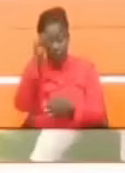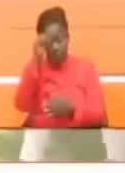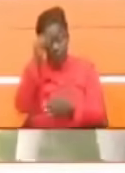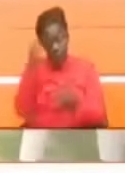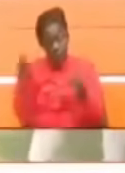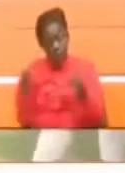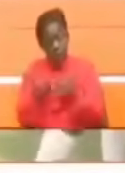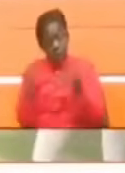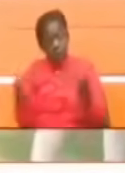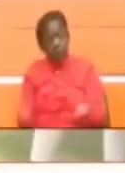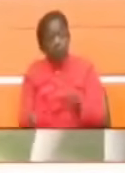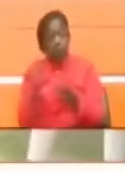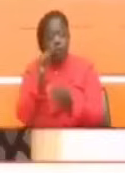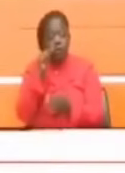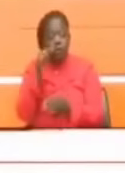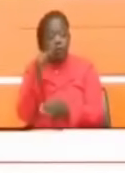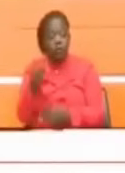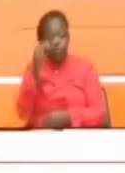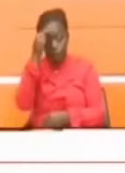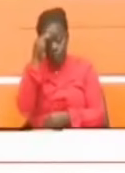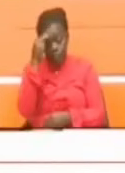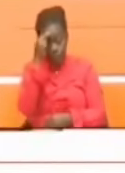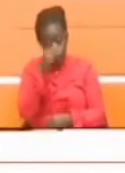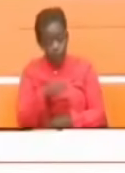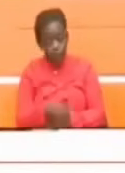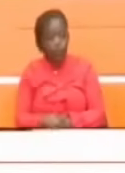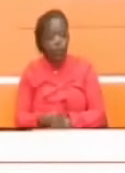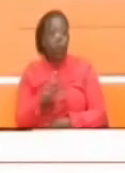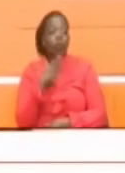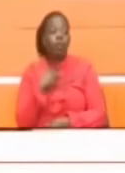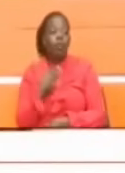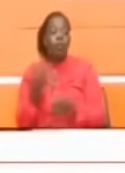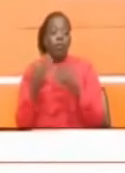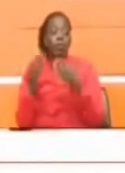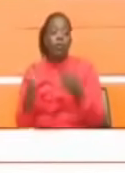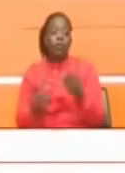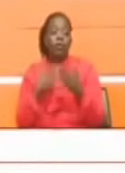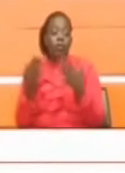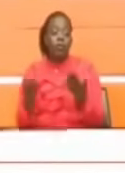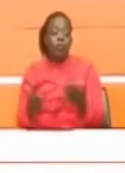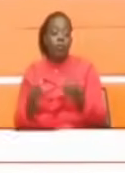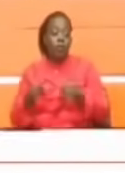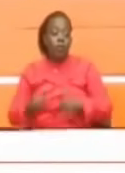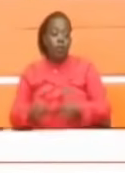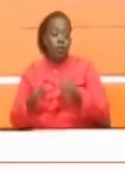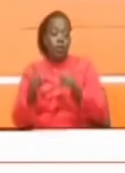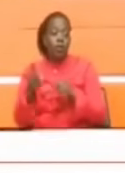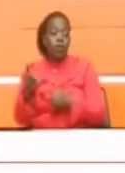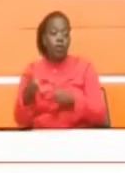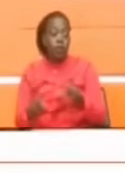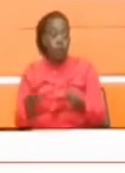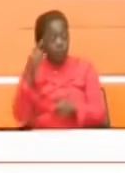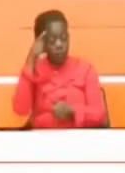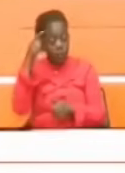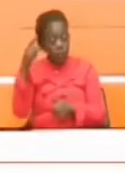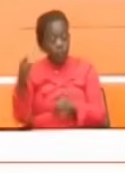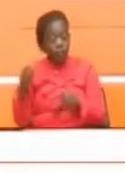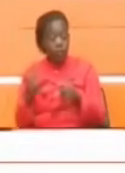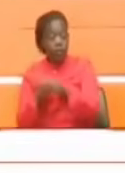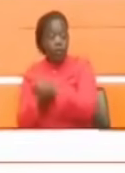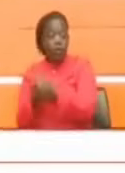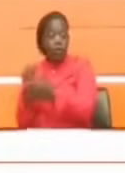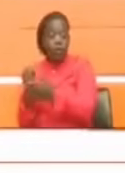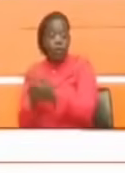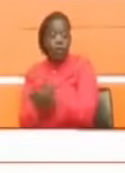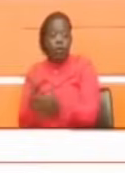wabula n'okutumbula ebitone by'abayizi. Njagala okwebaza bakama bange ba directors olw'okututeekangamu ensimbi kuba Seta